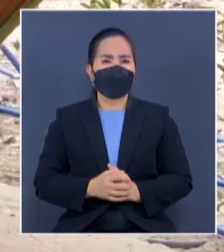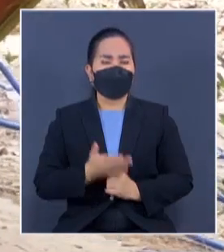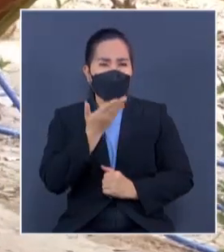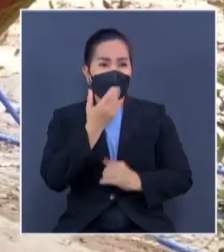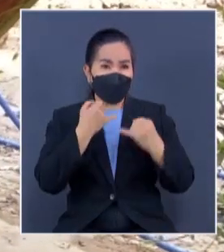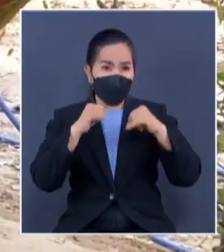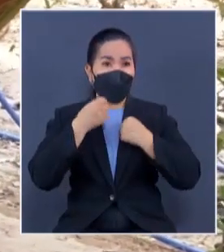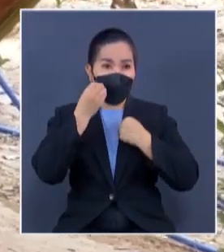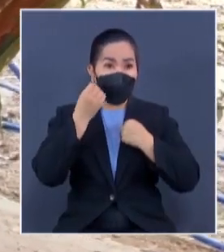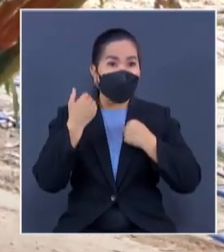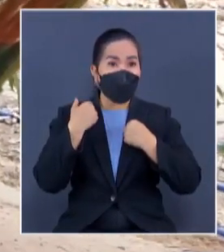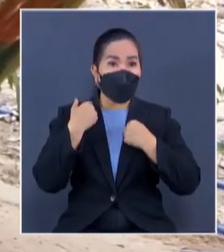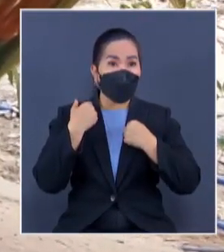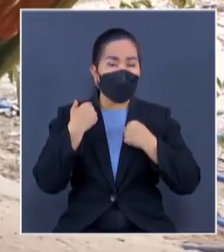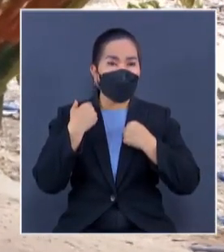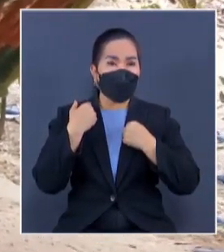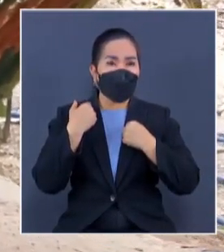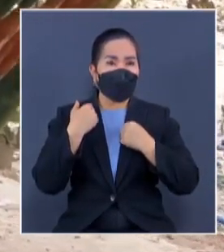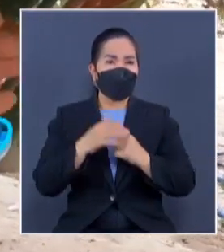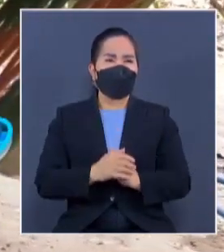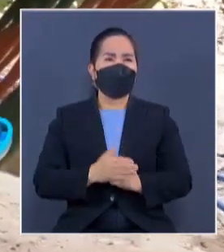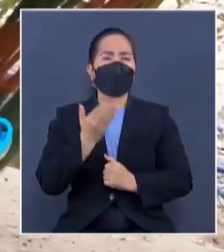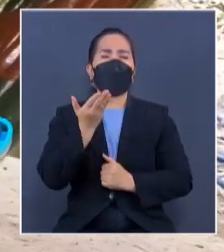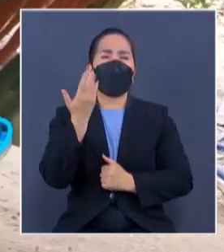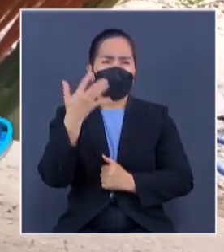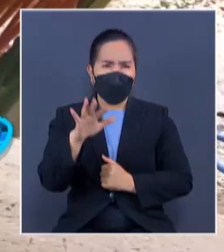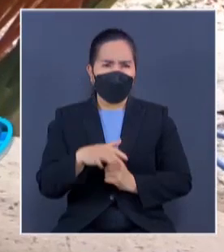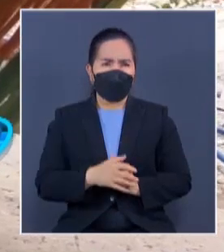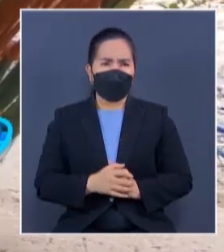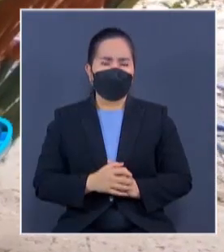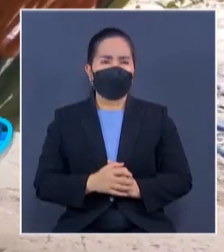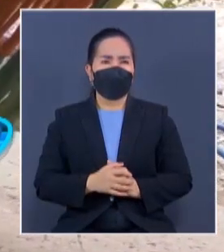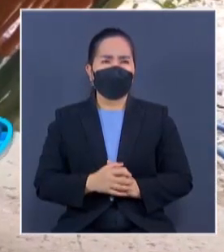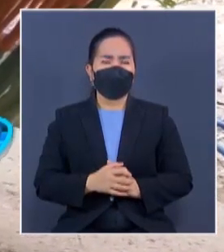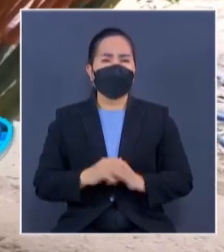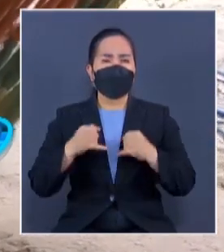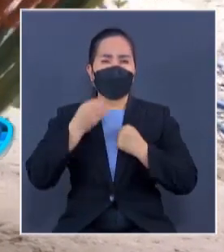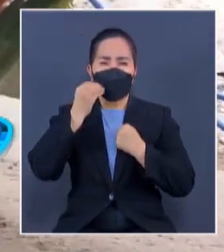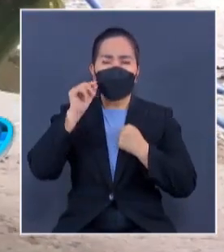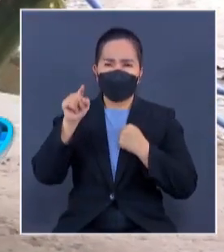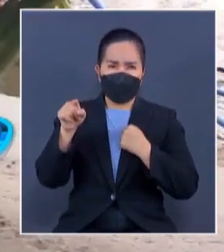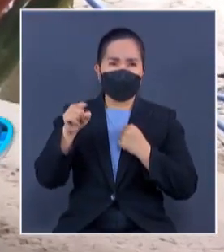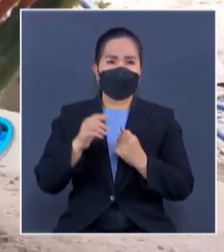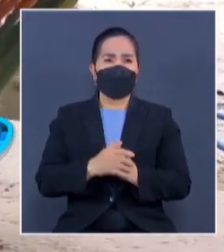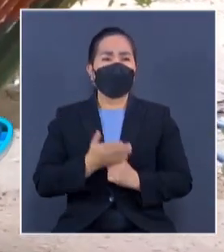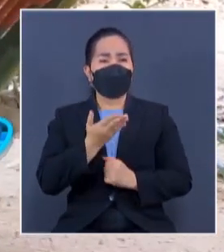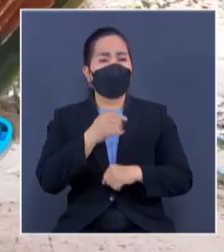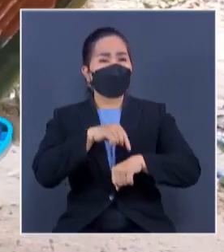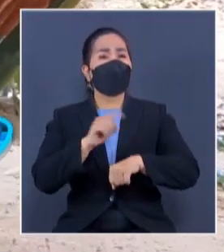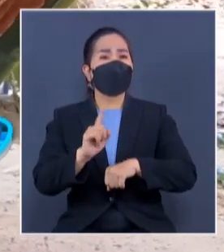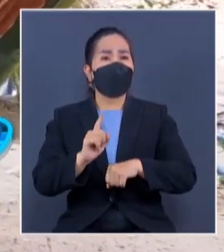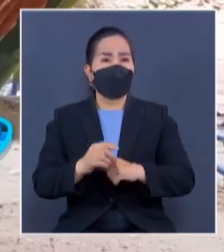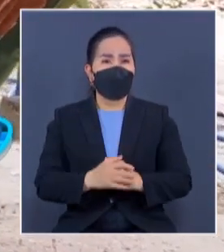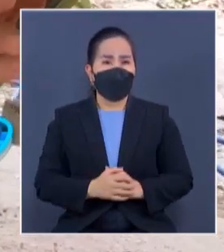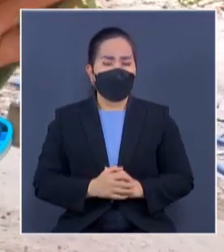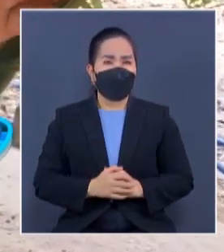จ้าของบ้านเขายังอ่ะ ผมขอแล้วครับ เจ้าของบ้านเขาอยู่นี ่นี่เจ้าของบ้านเขาขอตอนไหน บอก